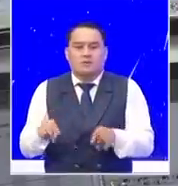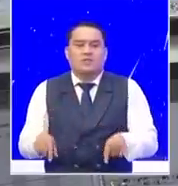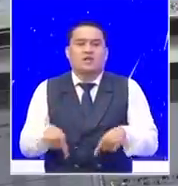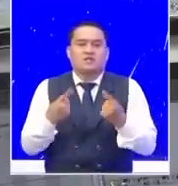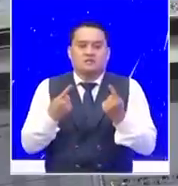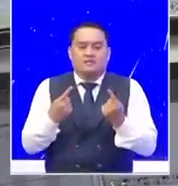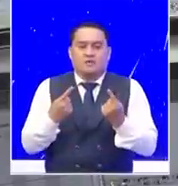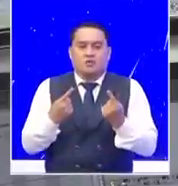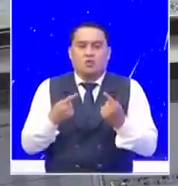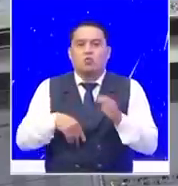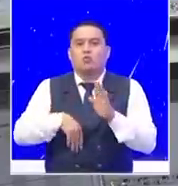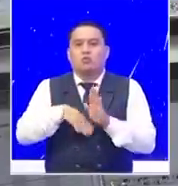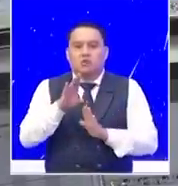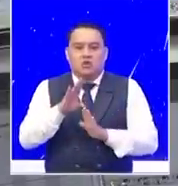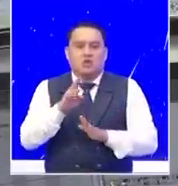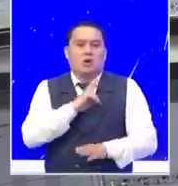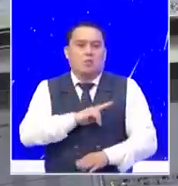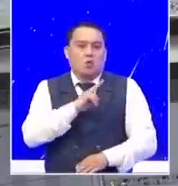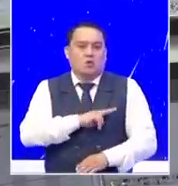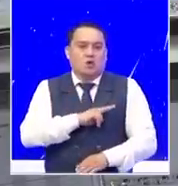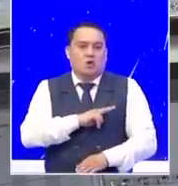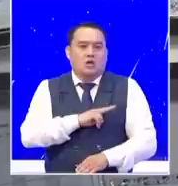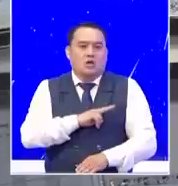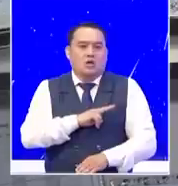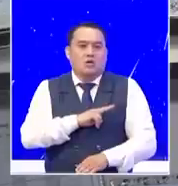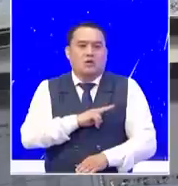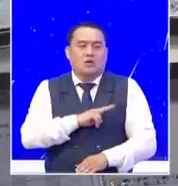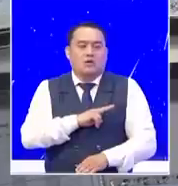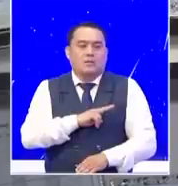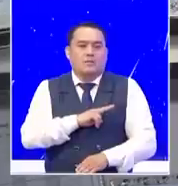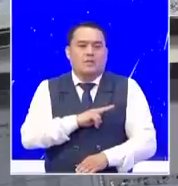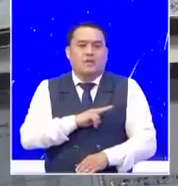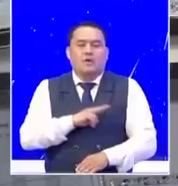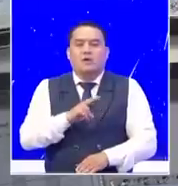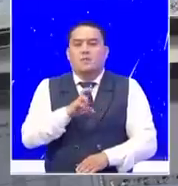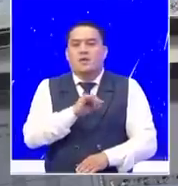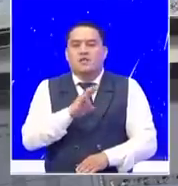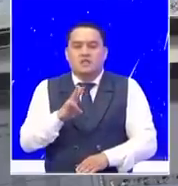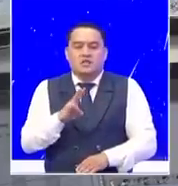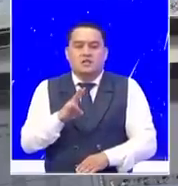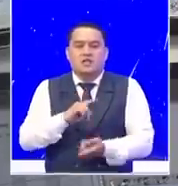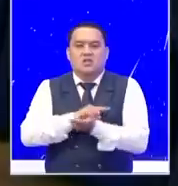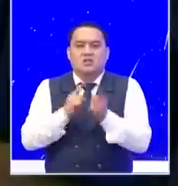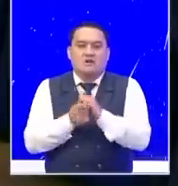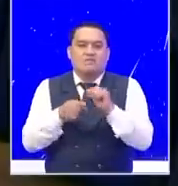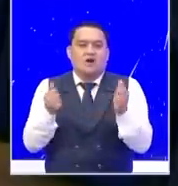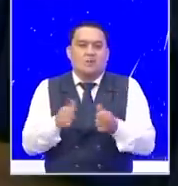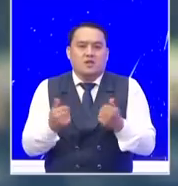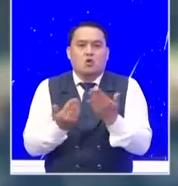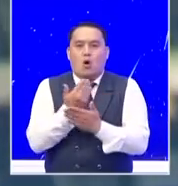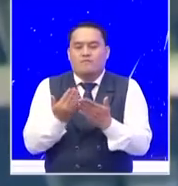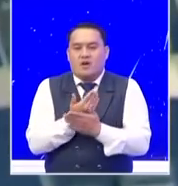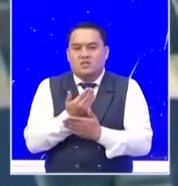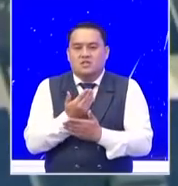процветания канала, во благо улучшения работы. Именно с приходом Бисена Абаевича у нас изменился формат новостей,